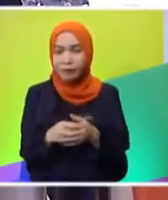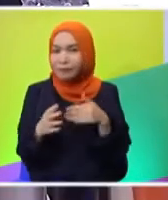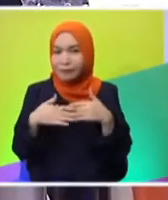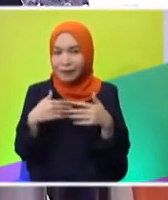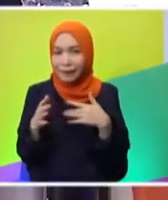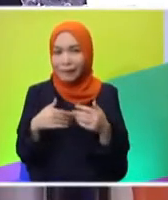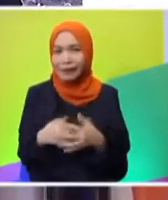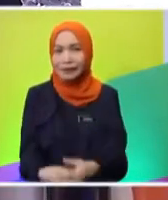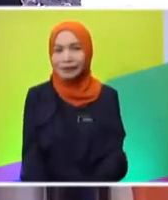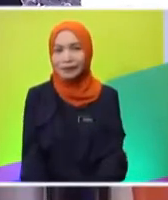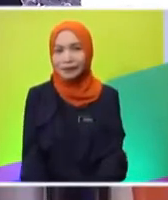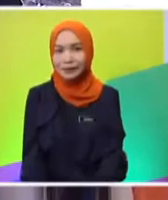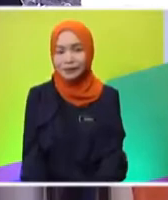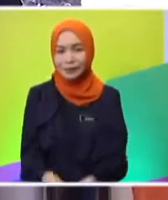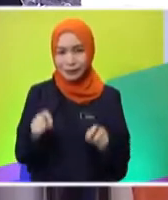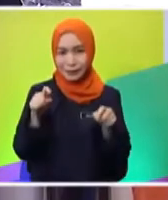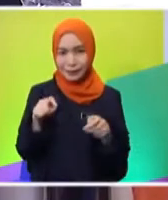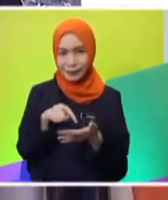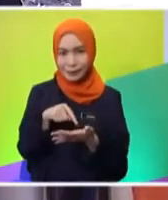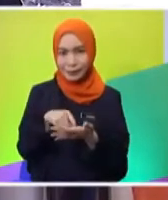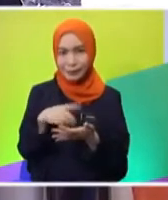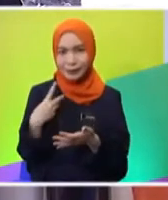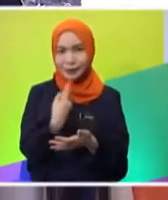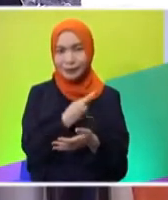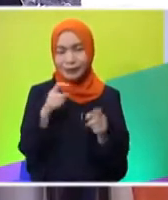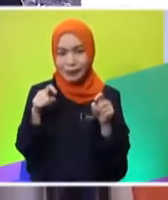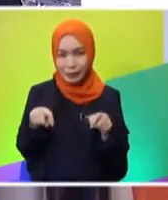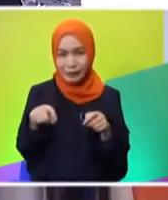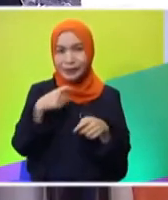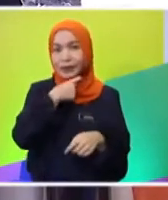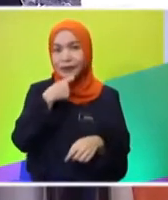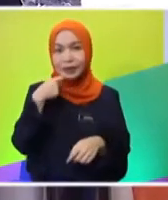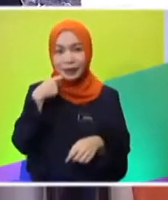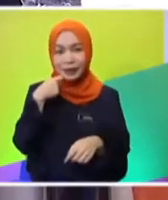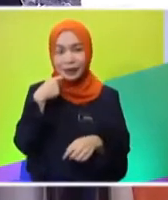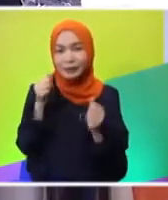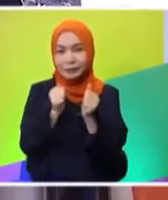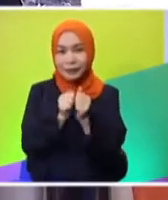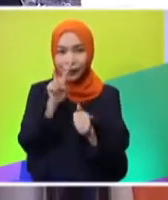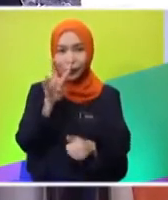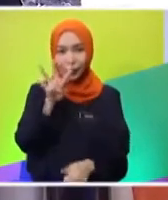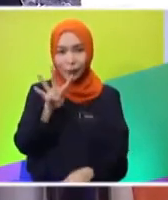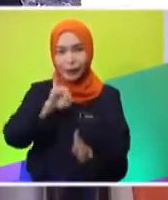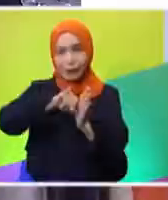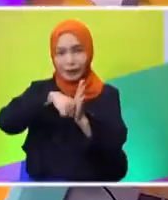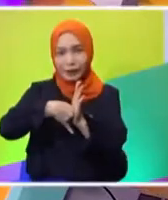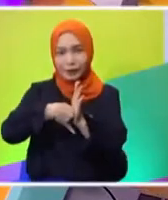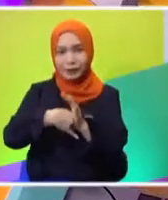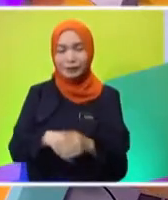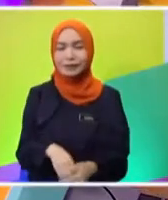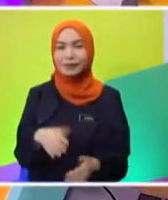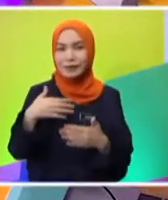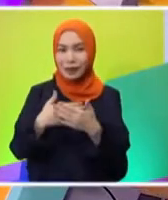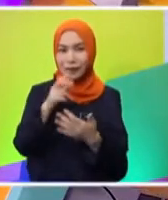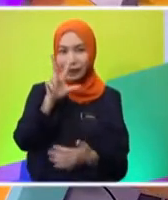Ukraina ini dikenal kita kena keringkan dana masuk lompat jauh sehingga baik tiga hari itu